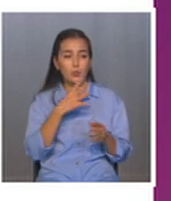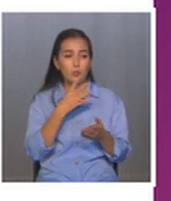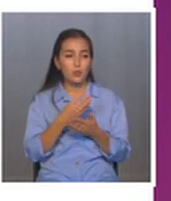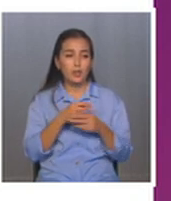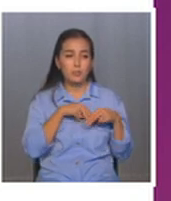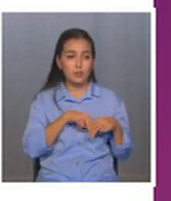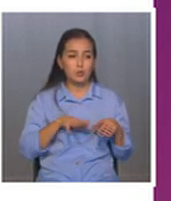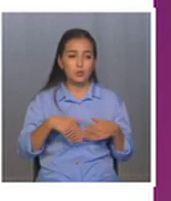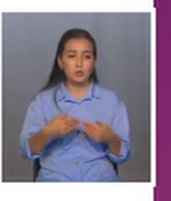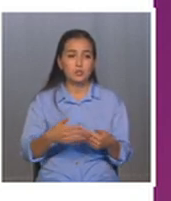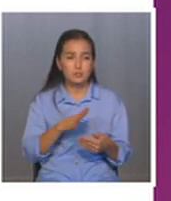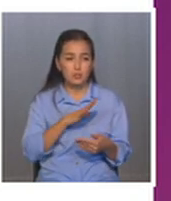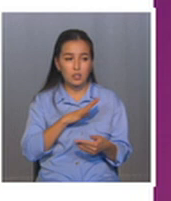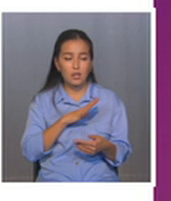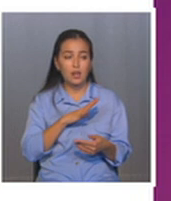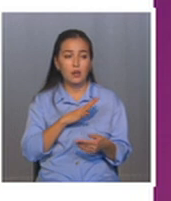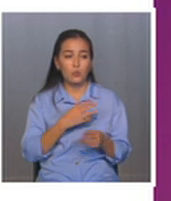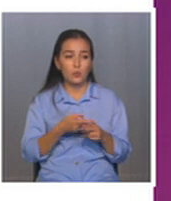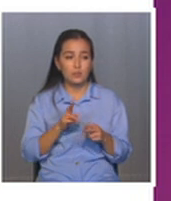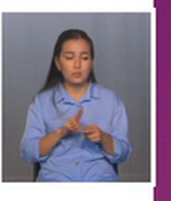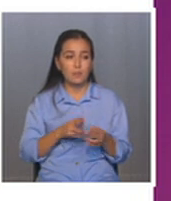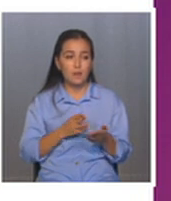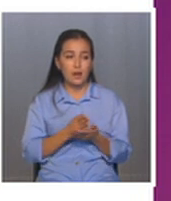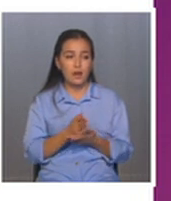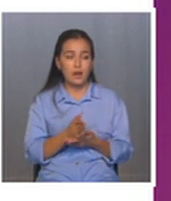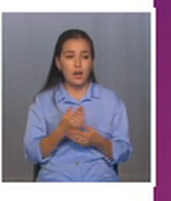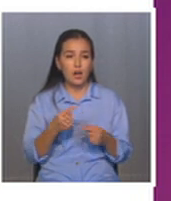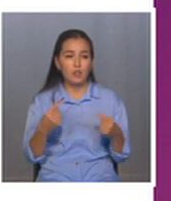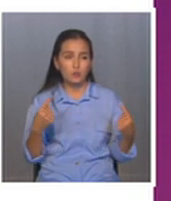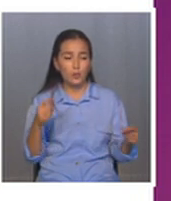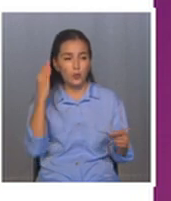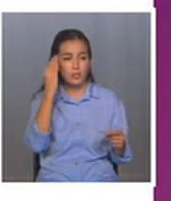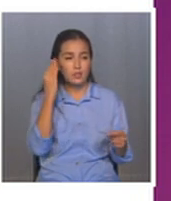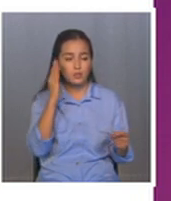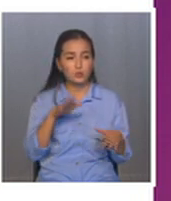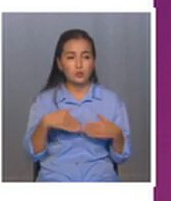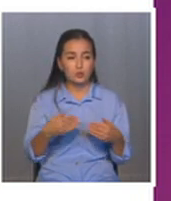ұсынды. Және осы бағытта әр түрлі ойларды ұсынды.